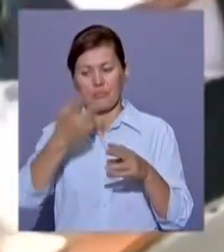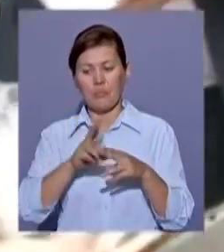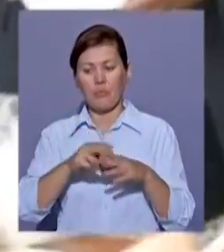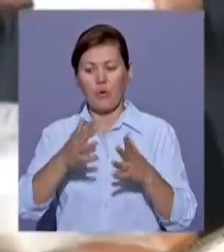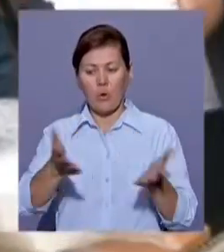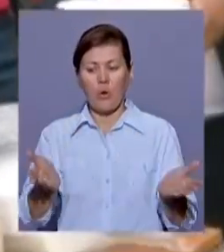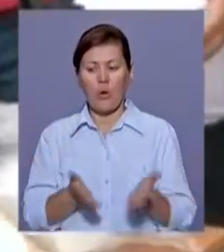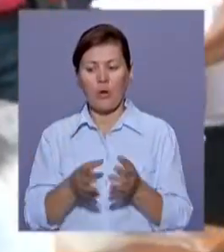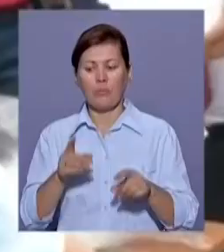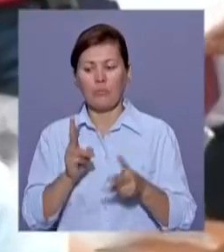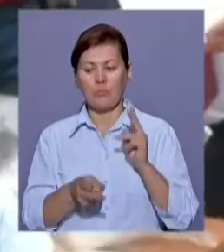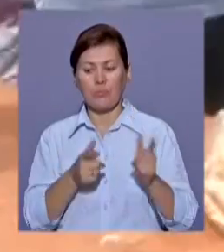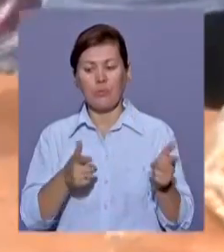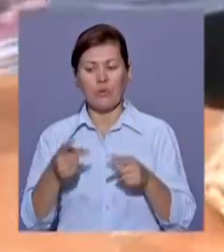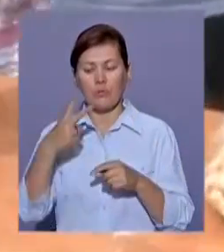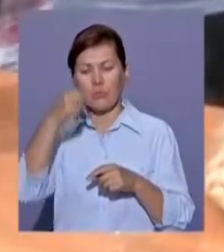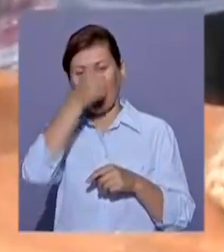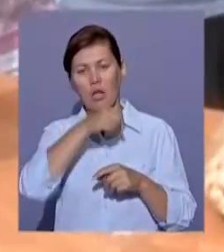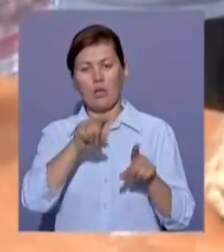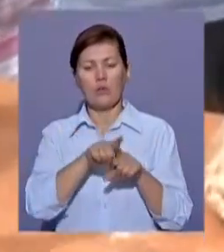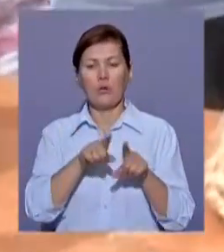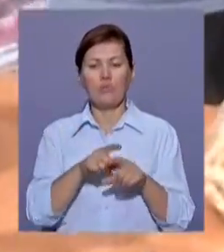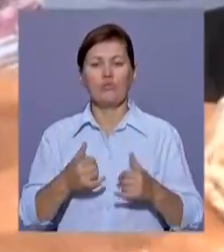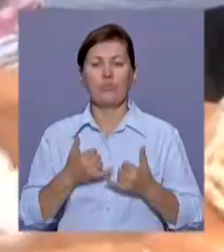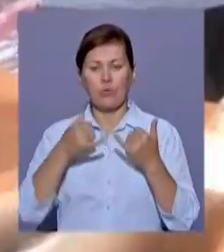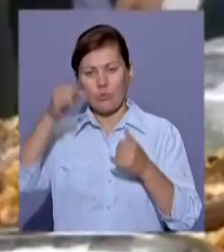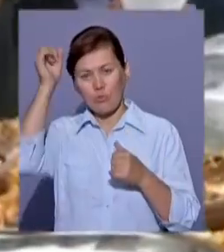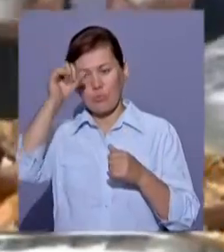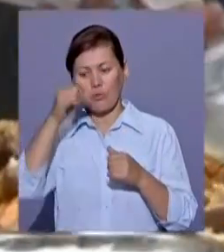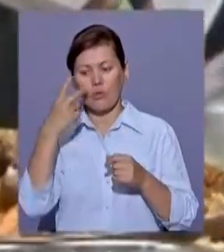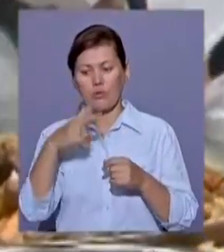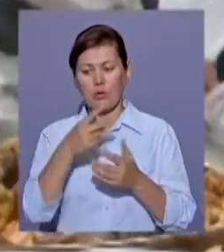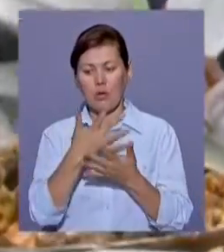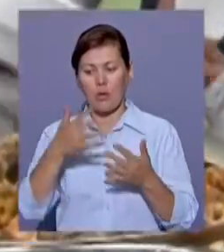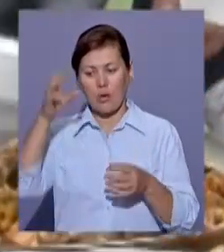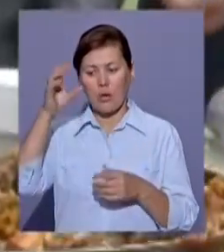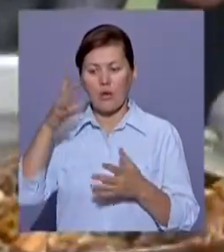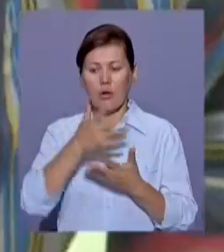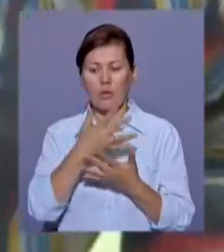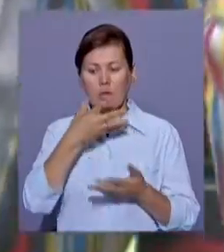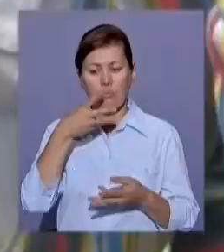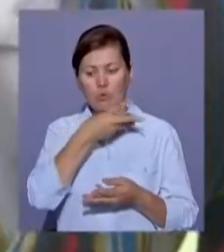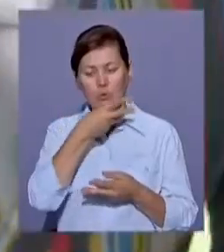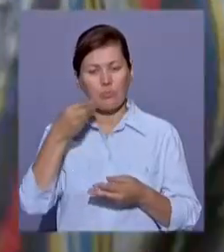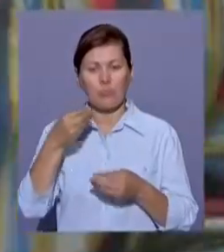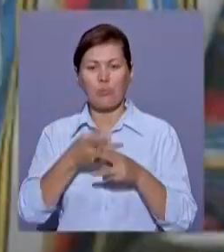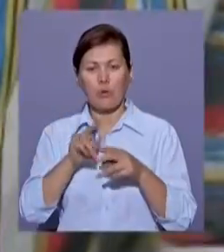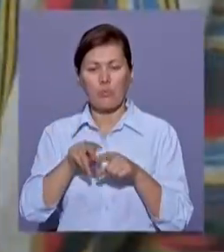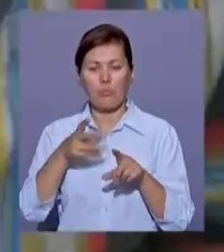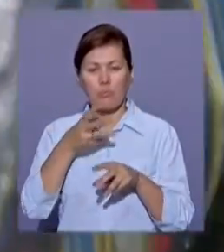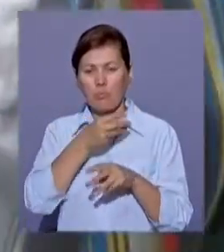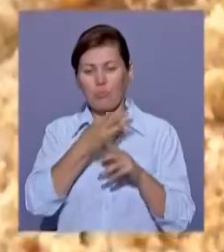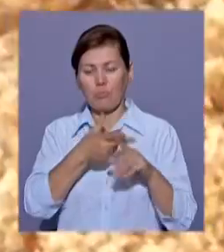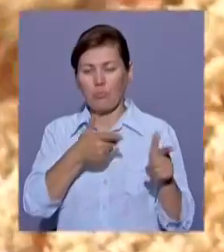қазанда палау пісірілді. 20 жасқа толған Елорданың құрметіне өзбектің 20 түрлі палауы таратылды. Көрші мемлекеттен